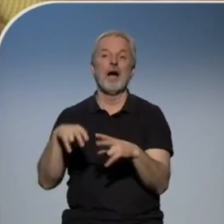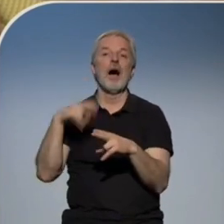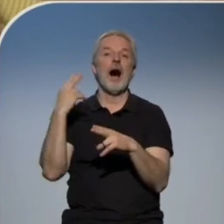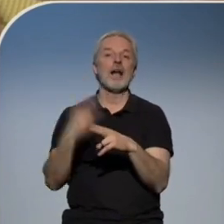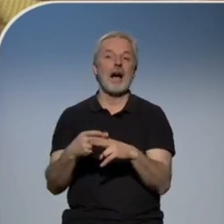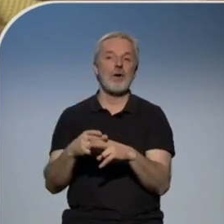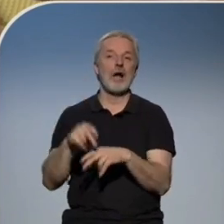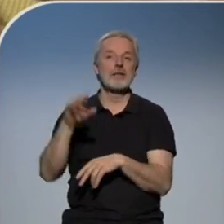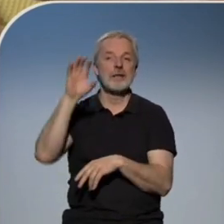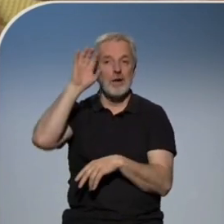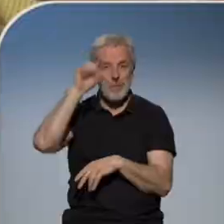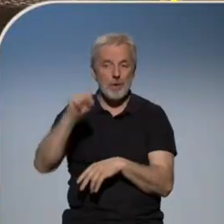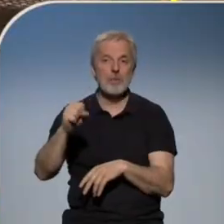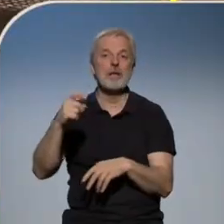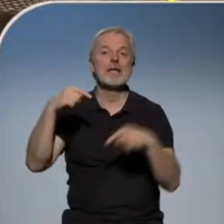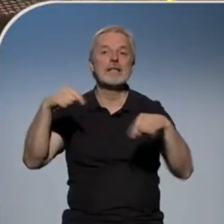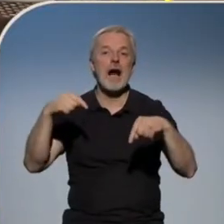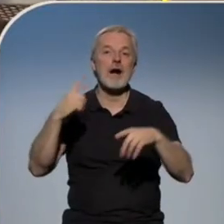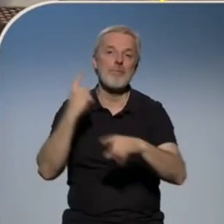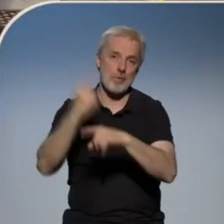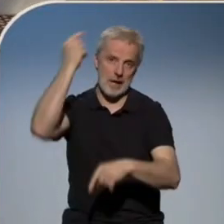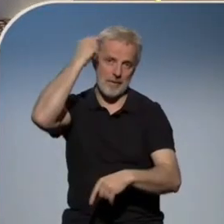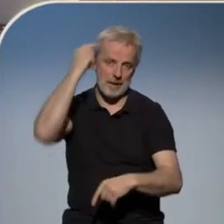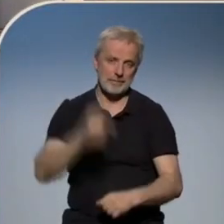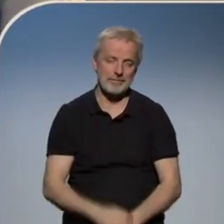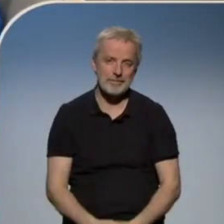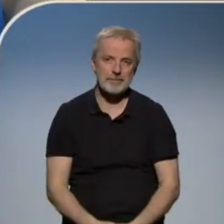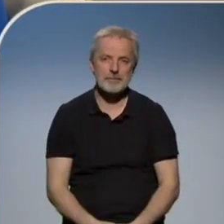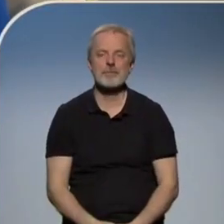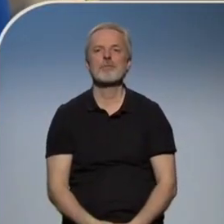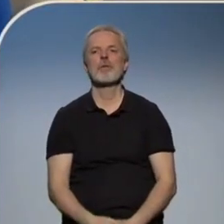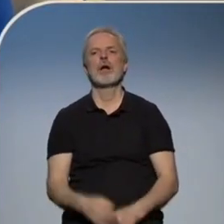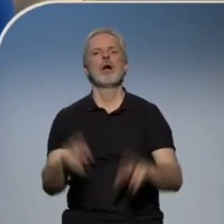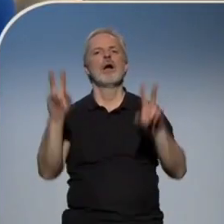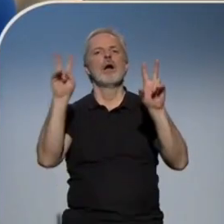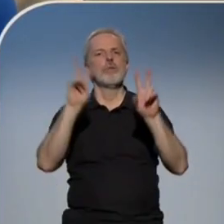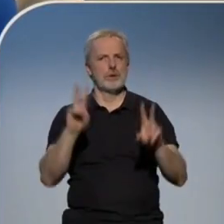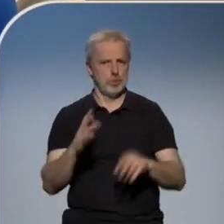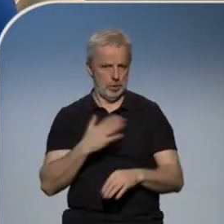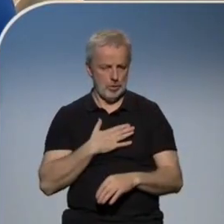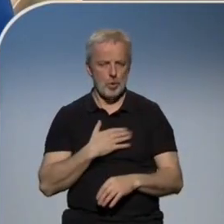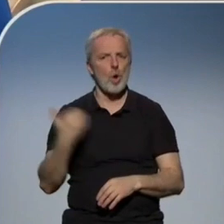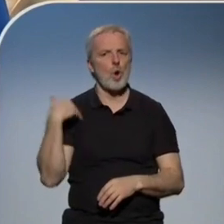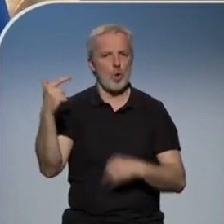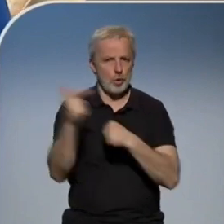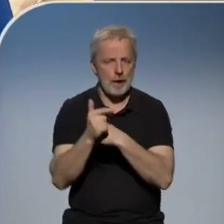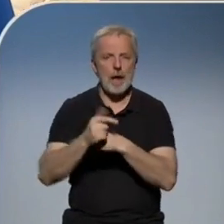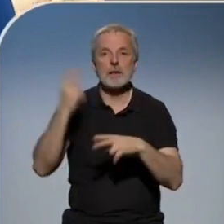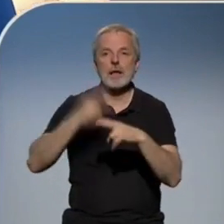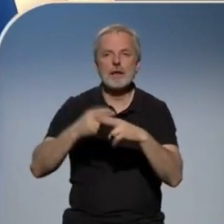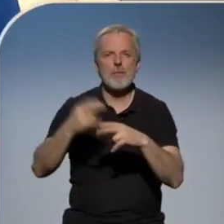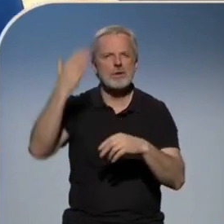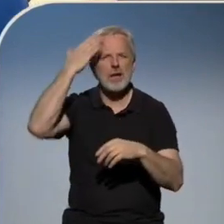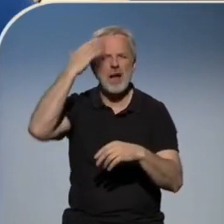že vlastně ten strach je jenom v hlavě. Super. Synovec naší divačky 12-letý trpí na migrény. Začalo to nástupem do